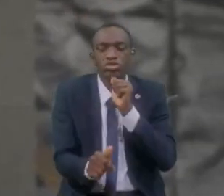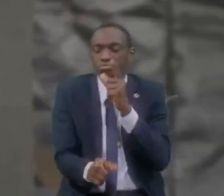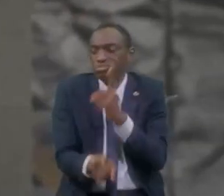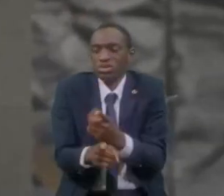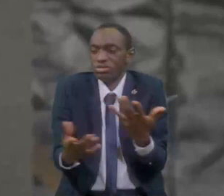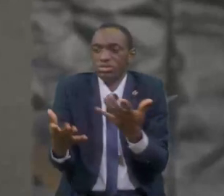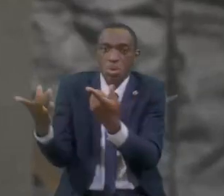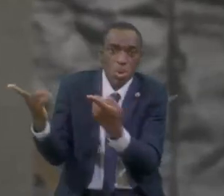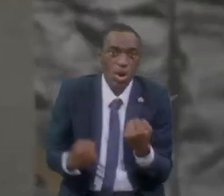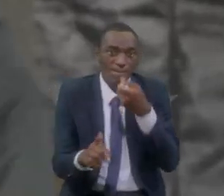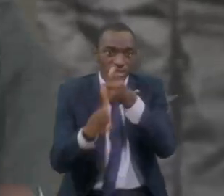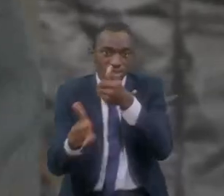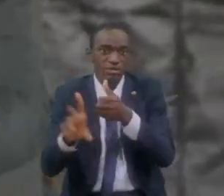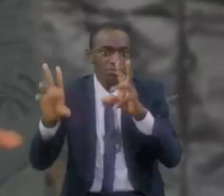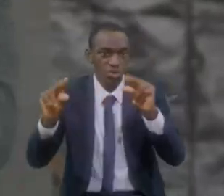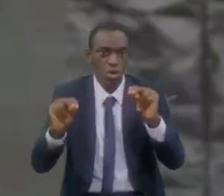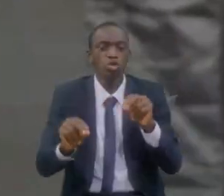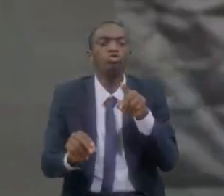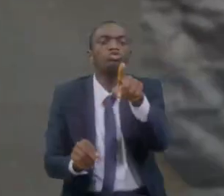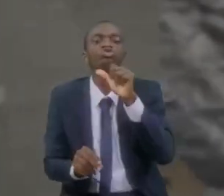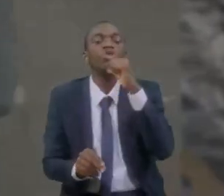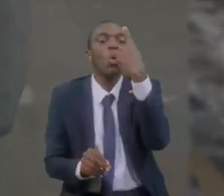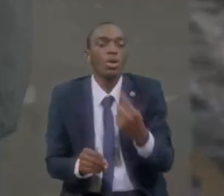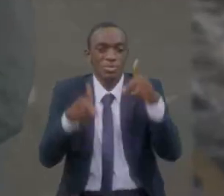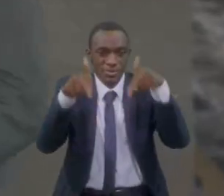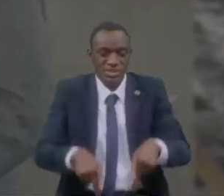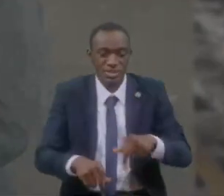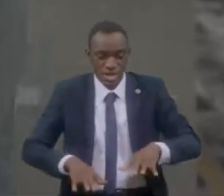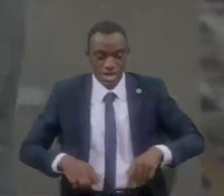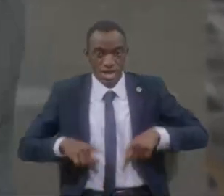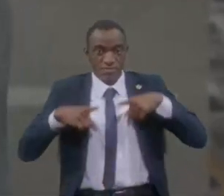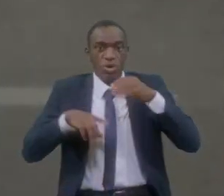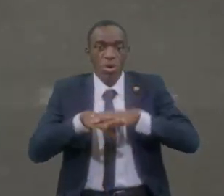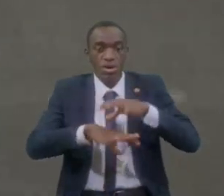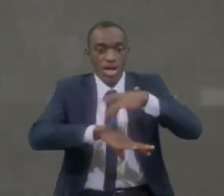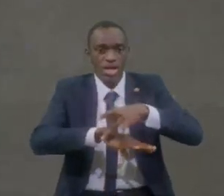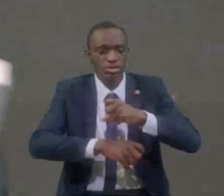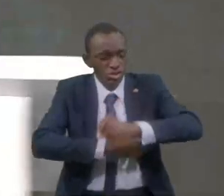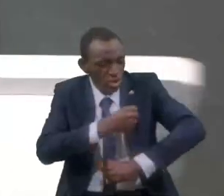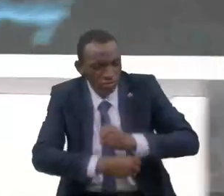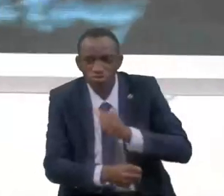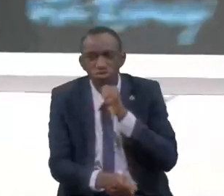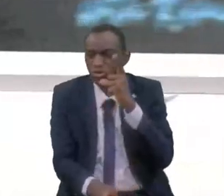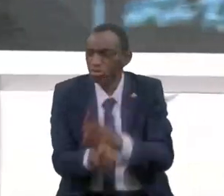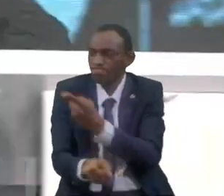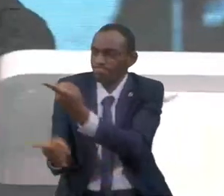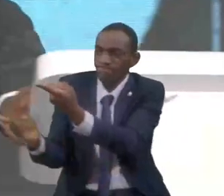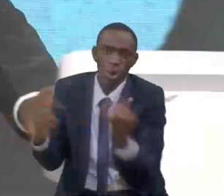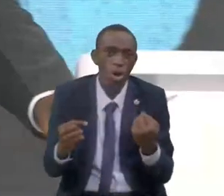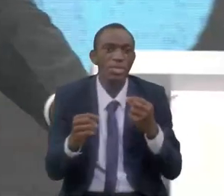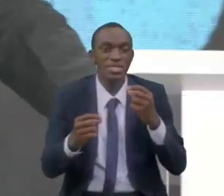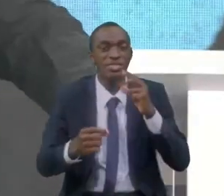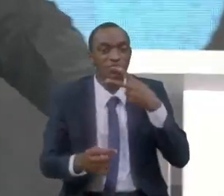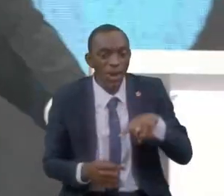Tu n'es pas le seul vivant sur la terre. La souffrance ne saute pas sur quelqu'un. Les serpents ne vont pas